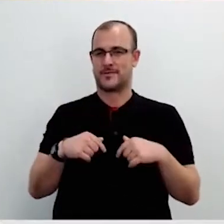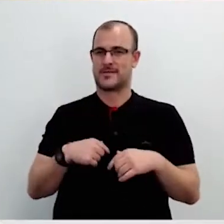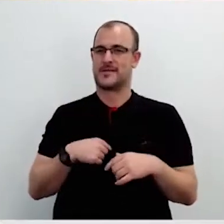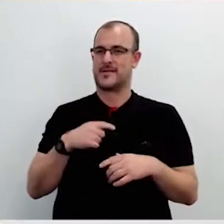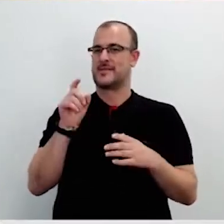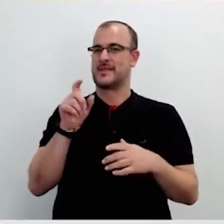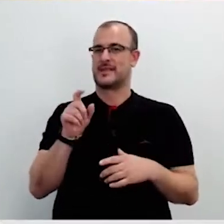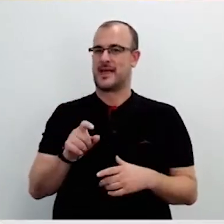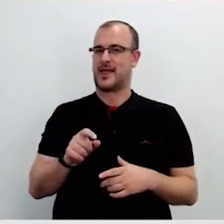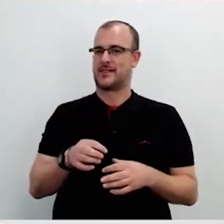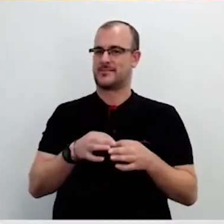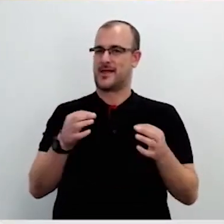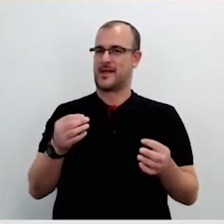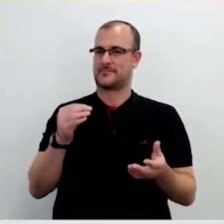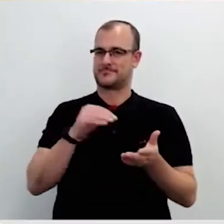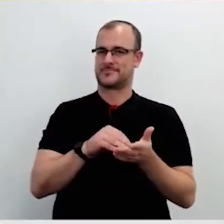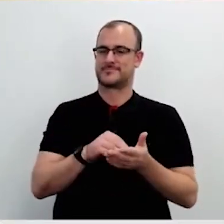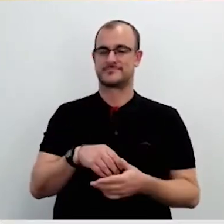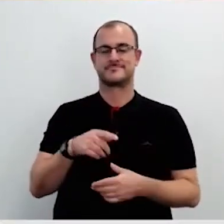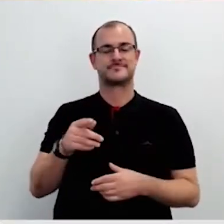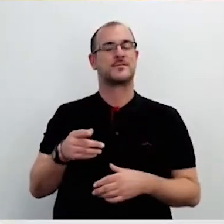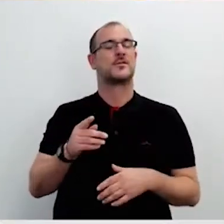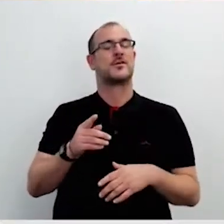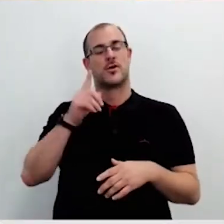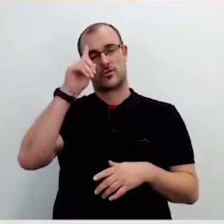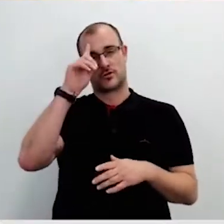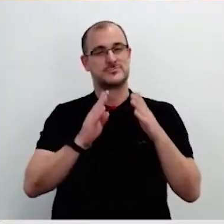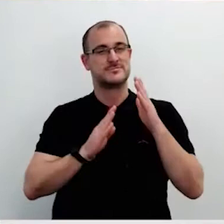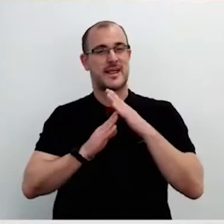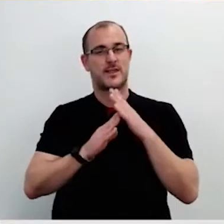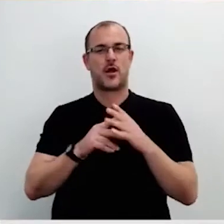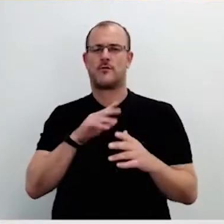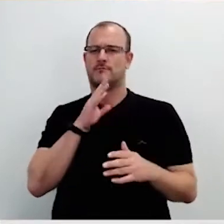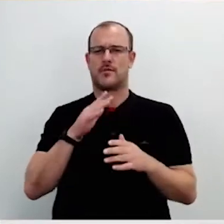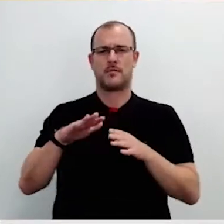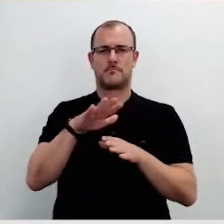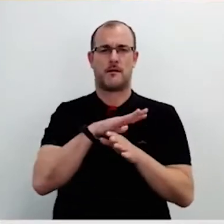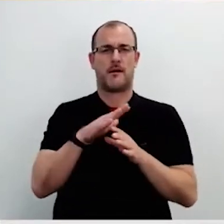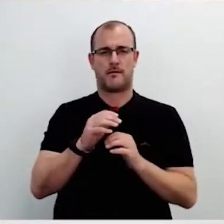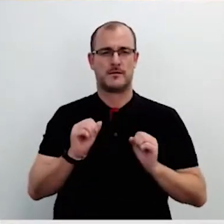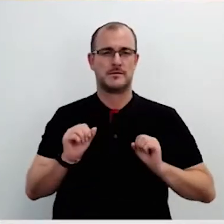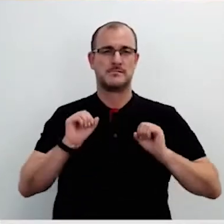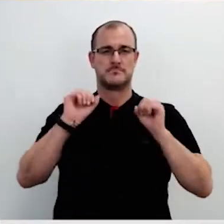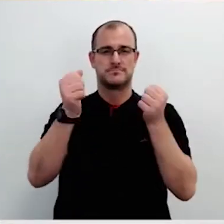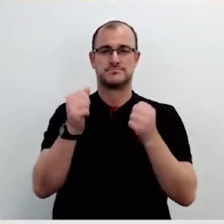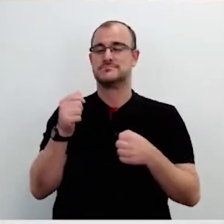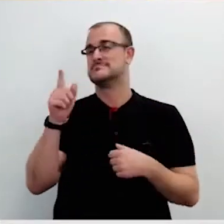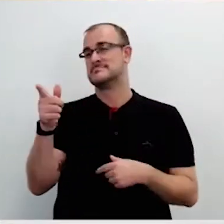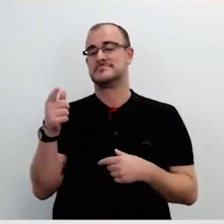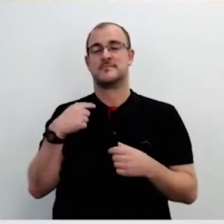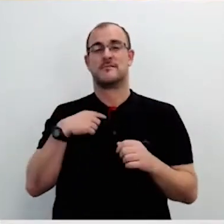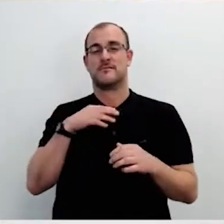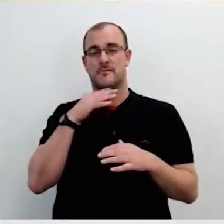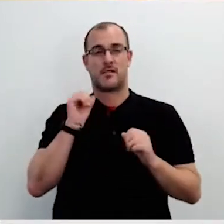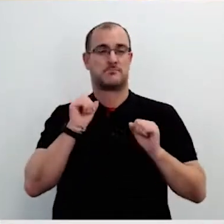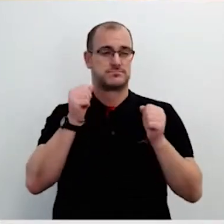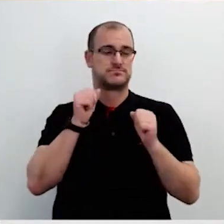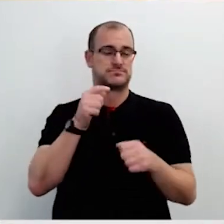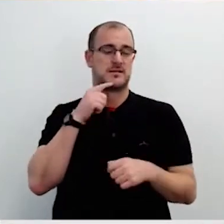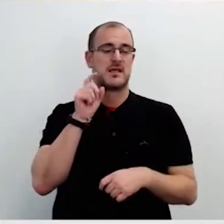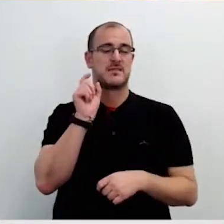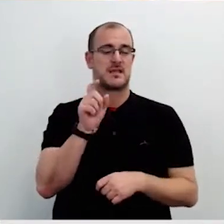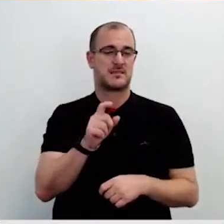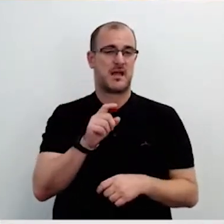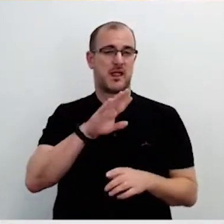zu haben. Die Deutsche Telekom engagiert sich in vielen Bereichen rund um das Thema digitale Teilhabe. Und worauf es Ihnen dabei